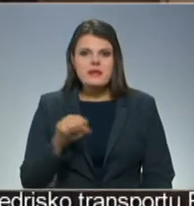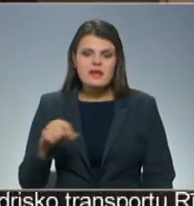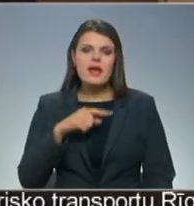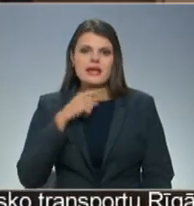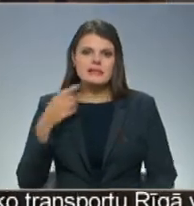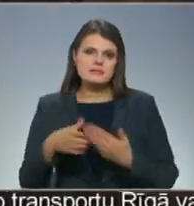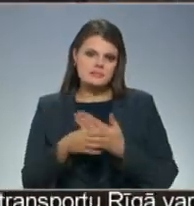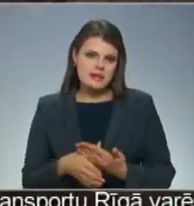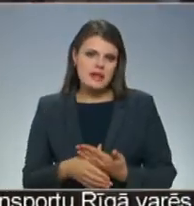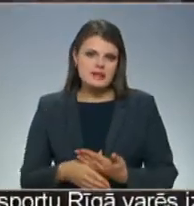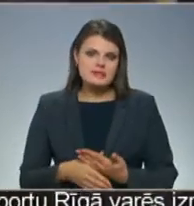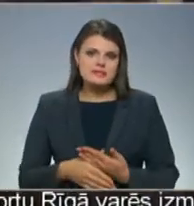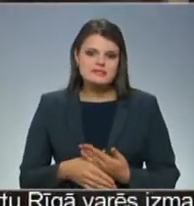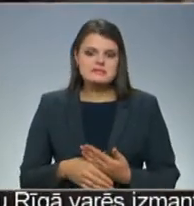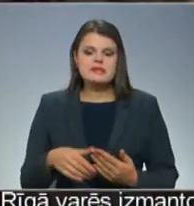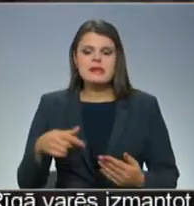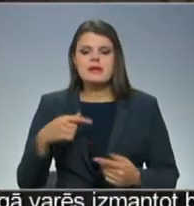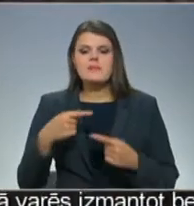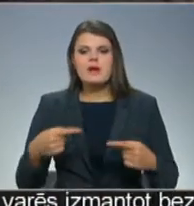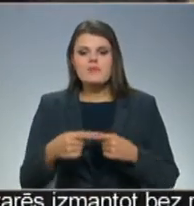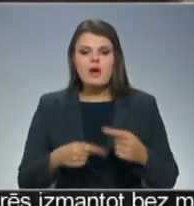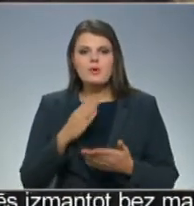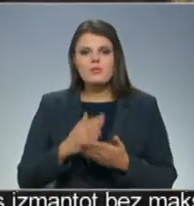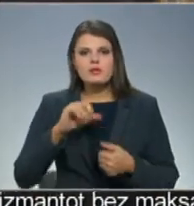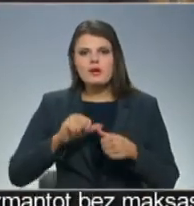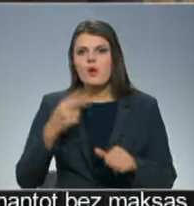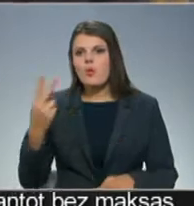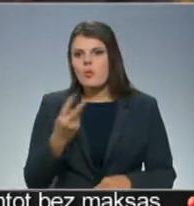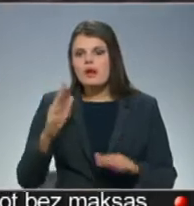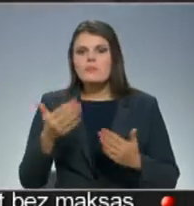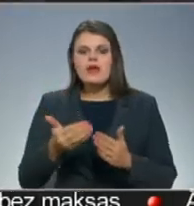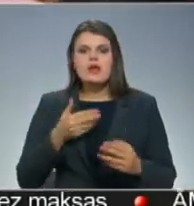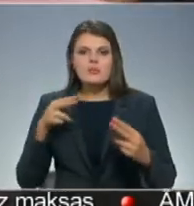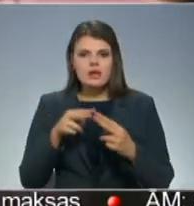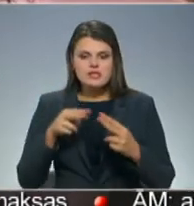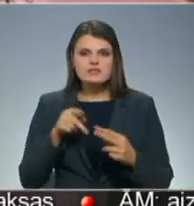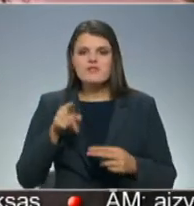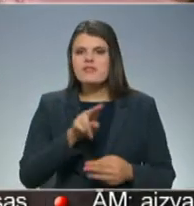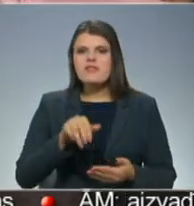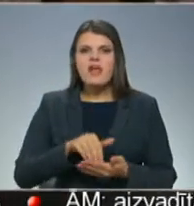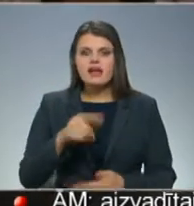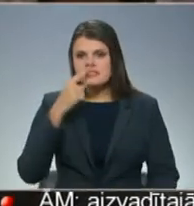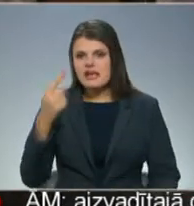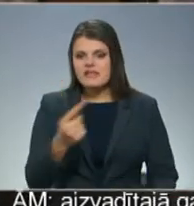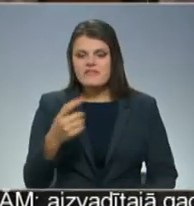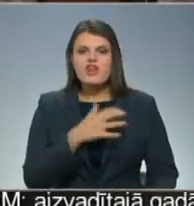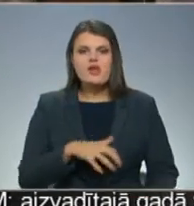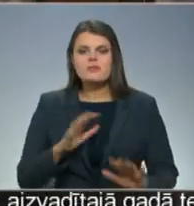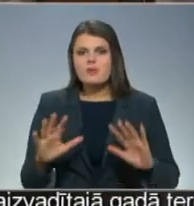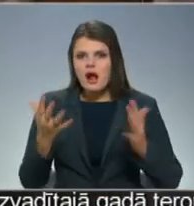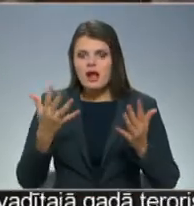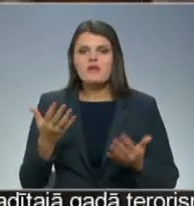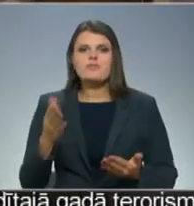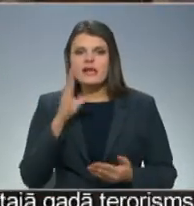gribas palīdzēt. Mantu apmaiņa parasti notiek otrdienās, taču iepriekš sazinoties, Jadviga neatsaka nevienam, un nepieciešamības